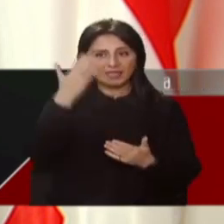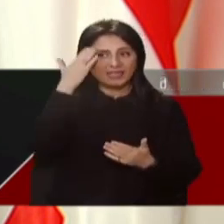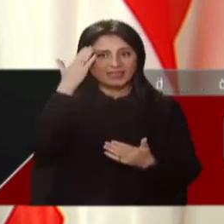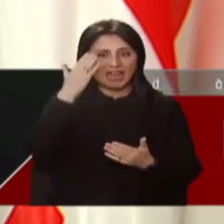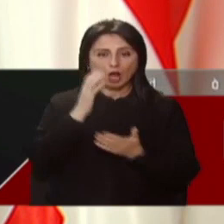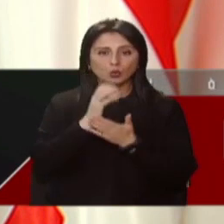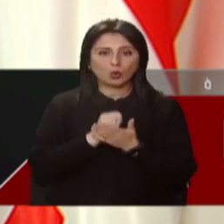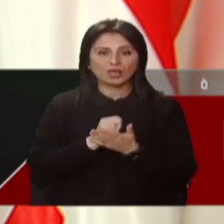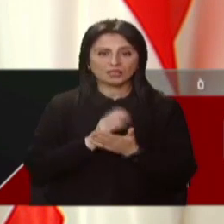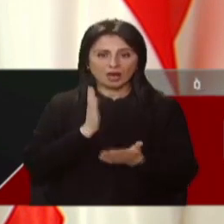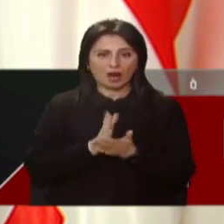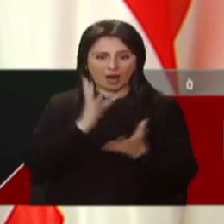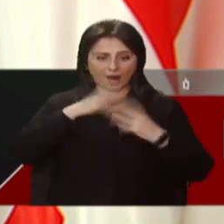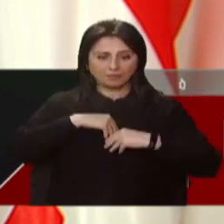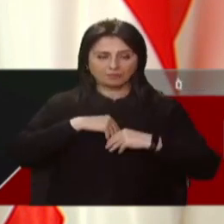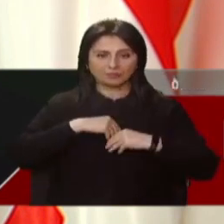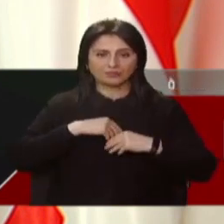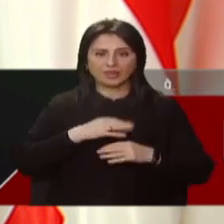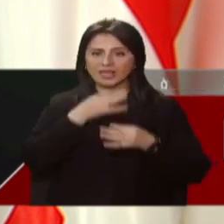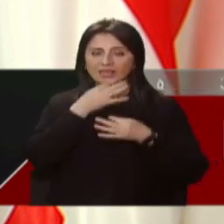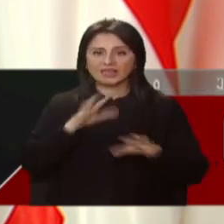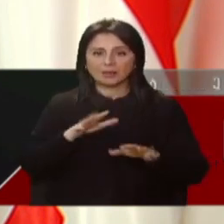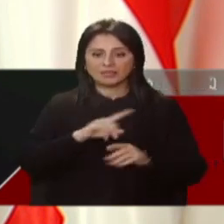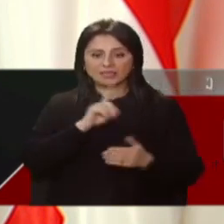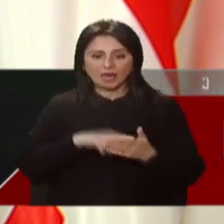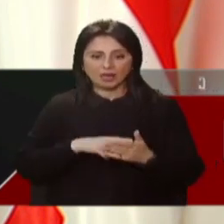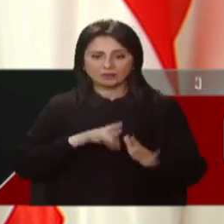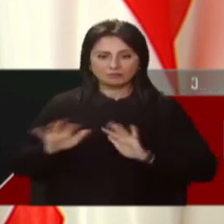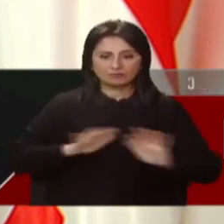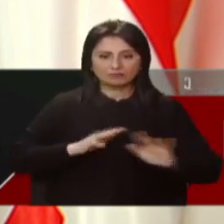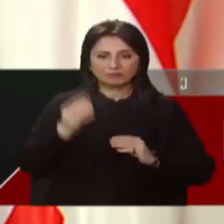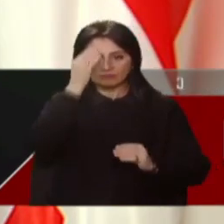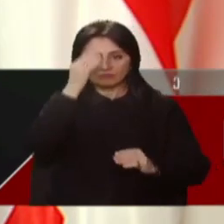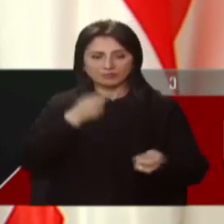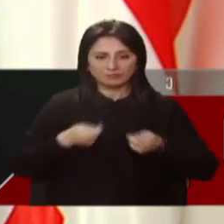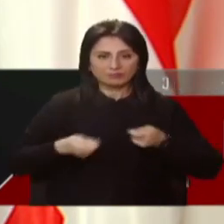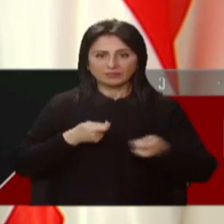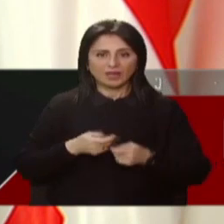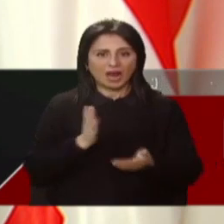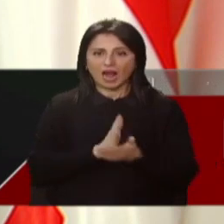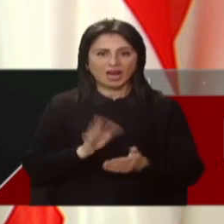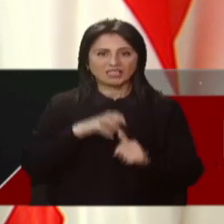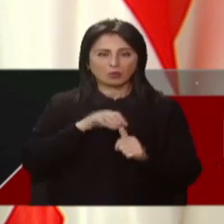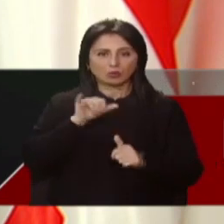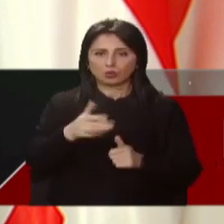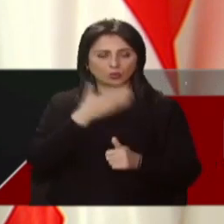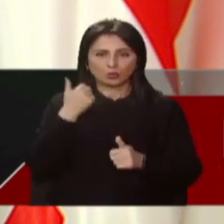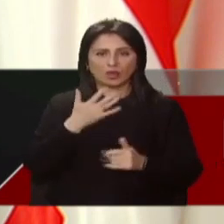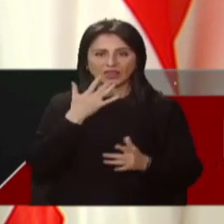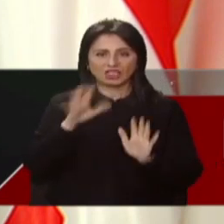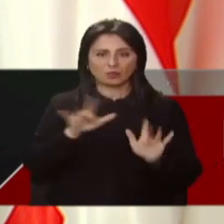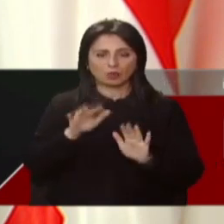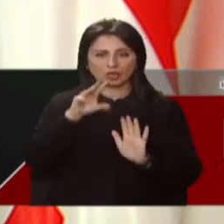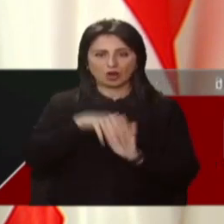ინტელექტუალური რესურსი გააჩნია. ნებისმიერ საკითხზე მსჯელობისას. არ არსებობს ესეთი ლიდერი